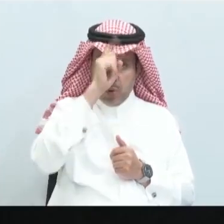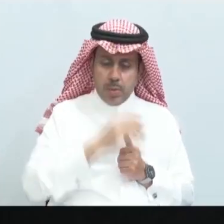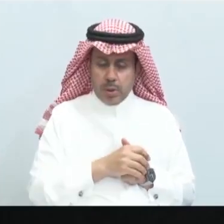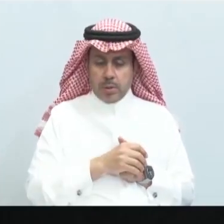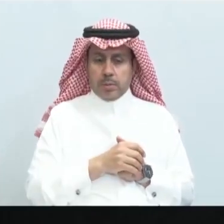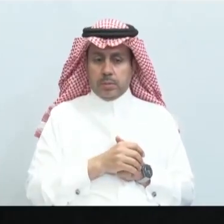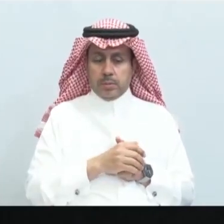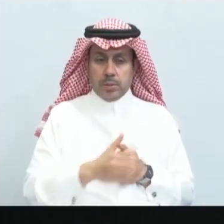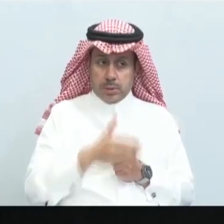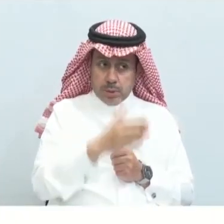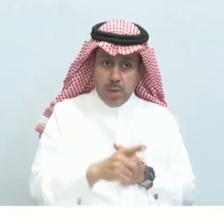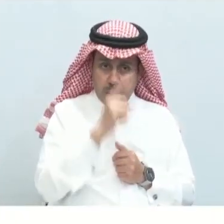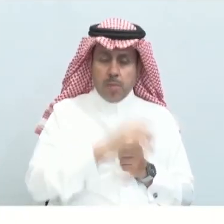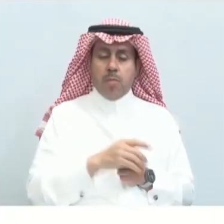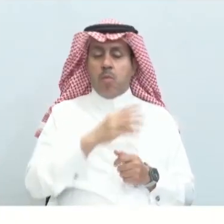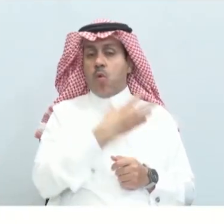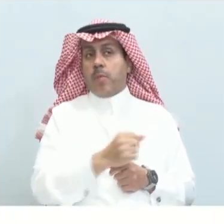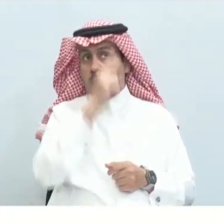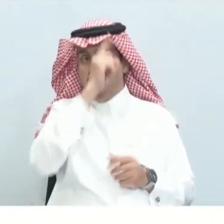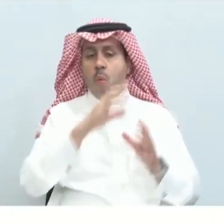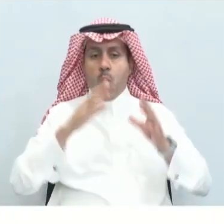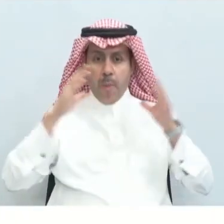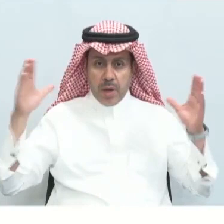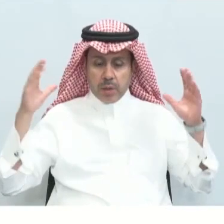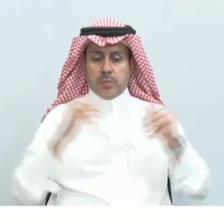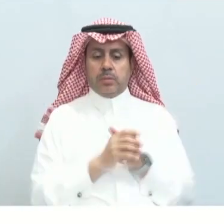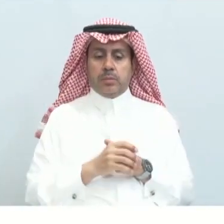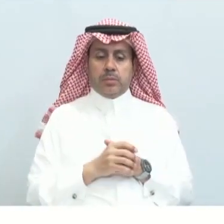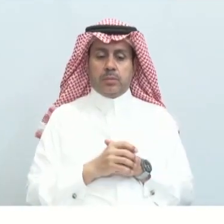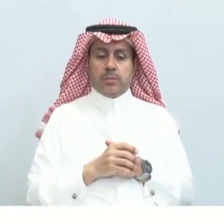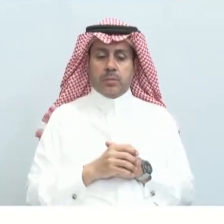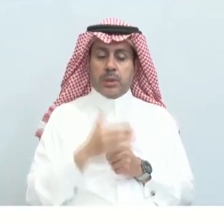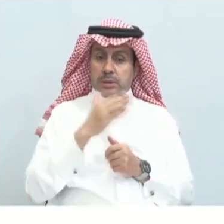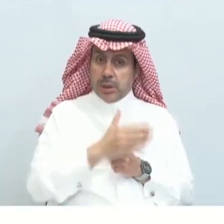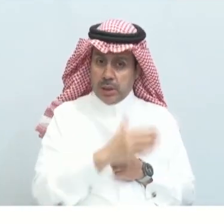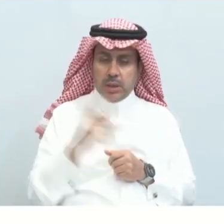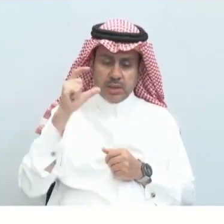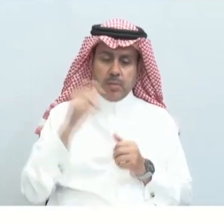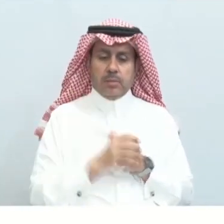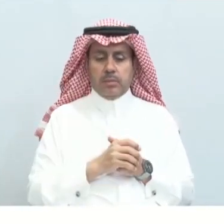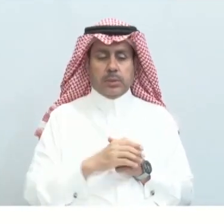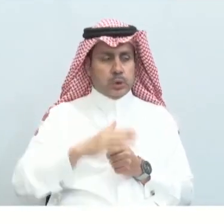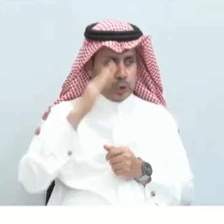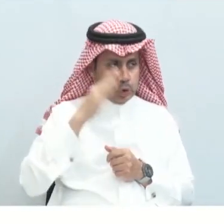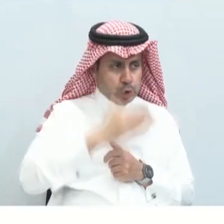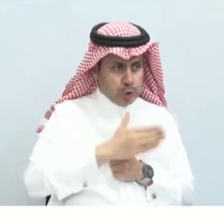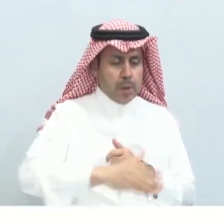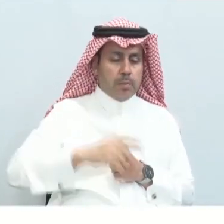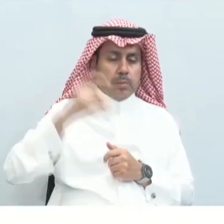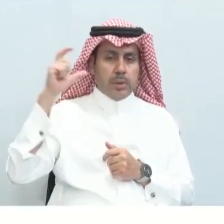السلام عليكم ورحمه الله وبركاته اذا نحيي بتحيه الاسلام اذا اصافح